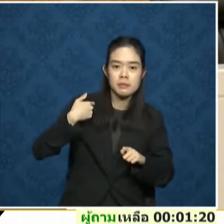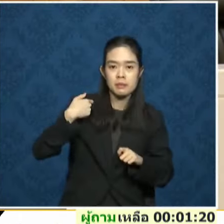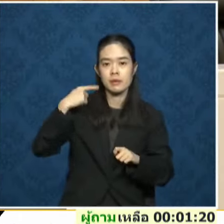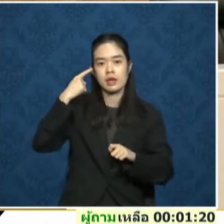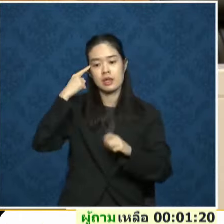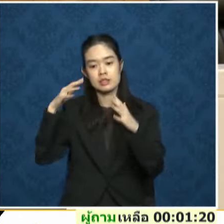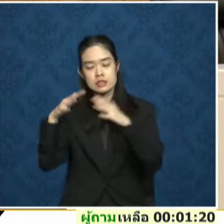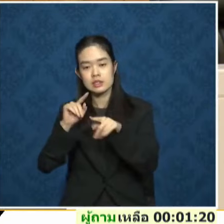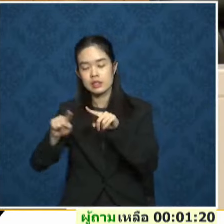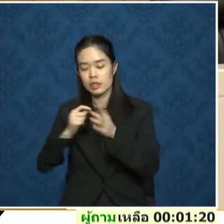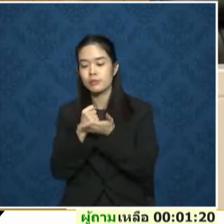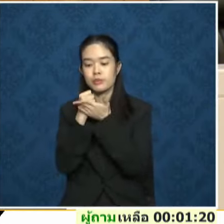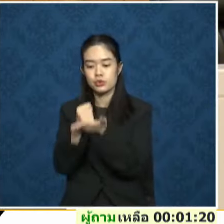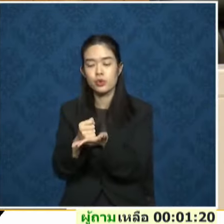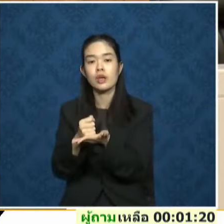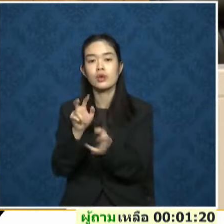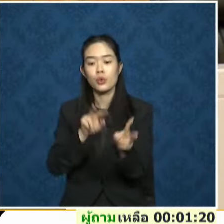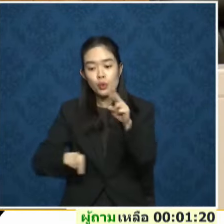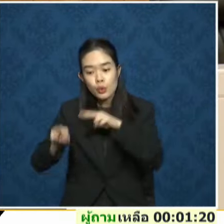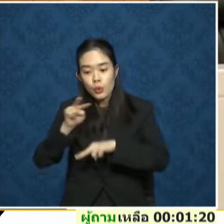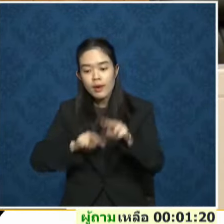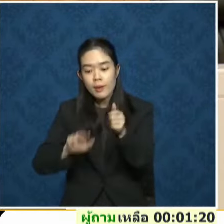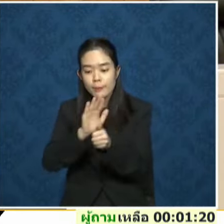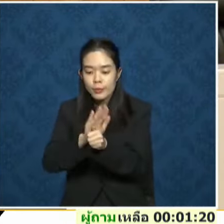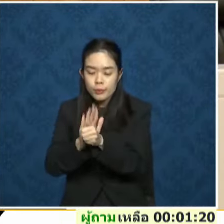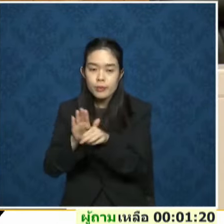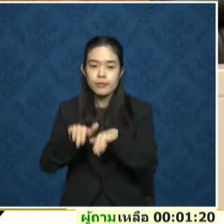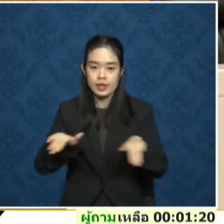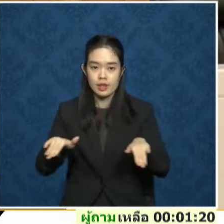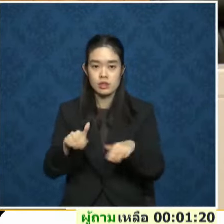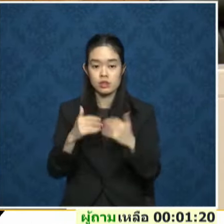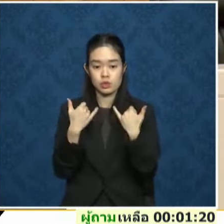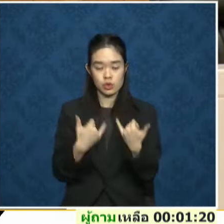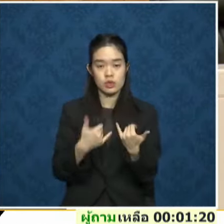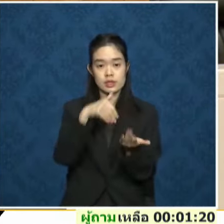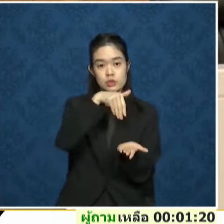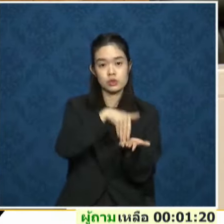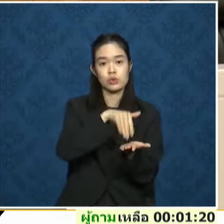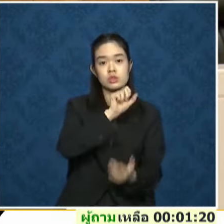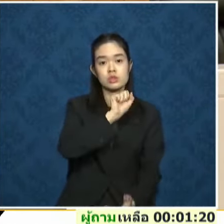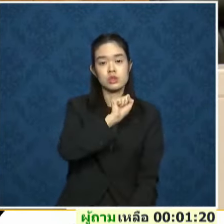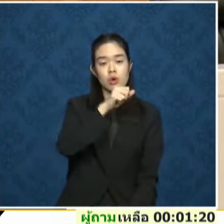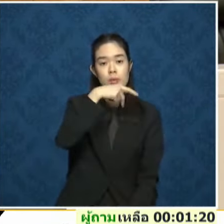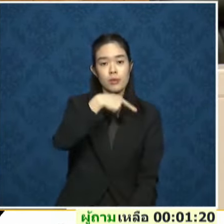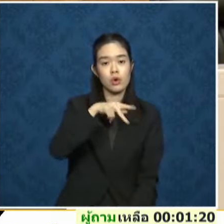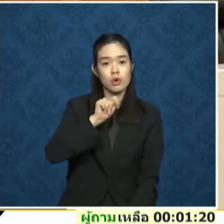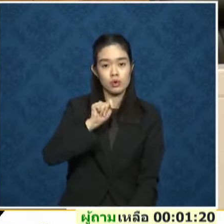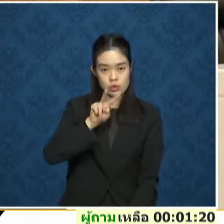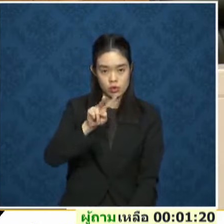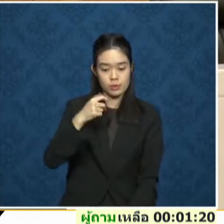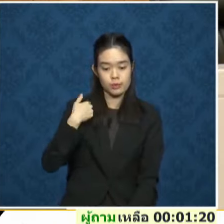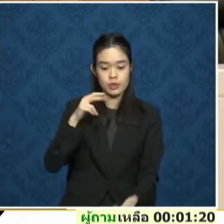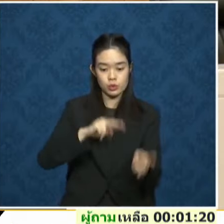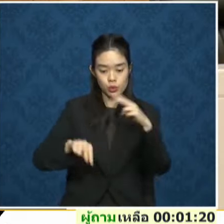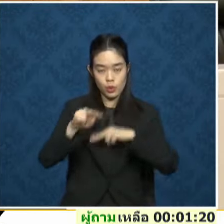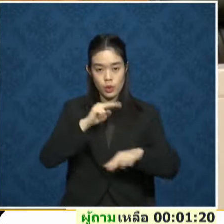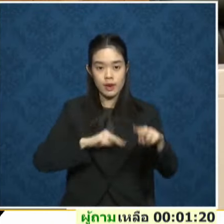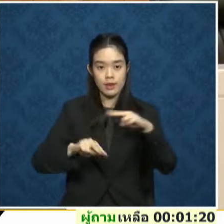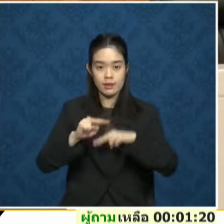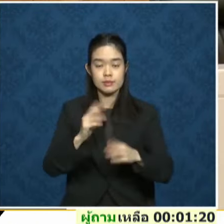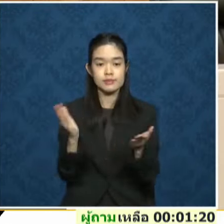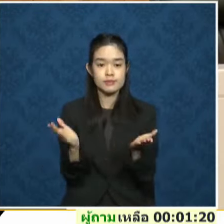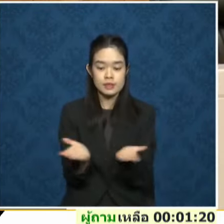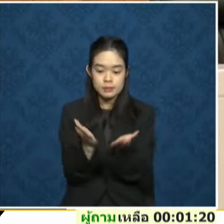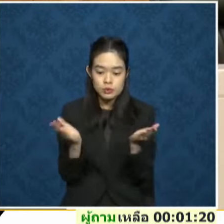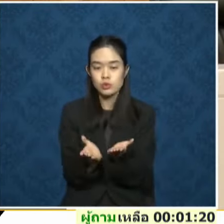ขณะนี้ทางกระทรวงสาธารณสุขโดยสปท.ตั้งศูนย์ความปลอดภัยที่จะรับแจ้งเราจะมีทั้งหน่วยแนวหน้าที่จ